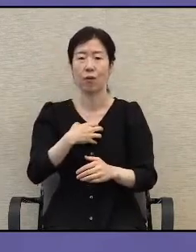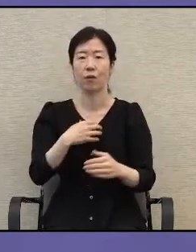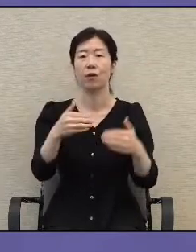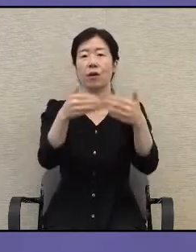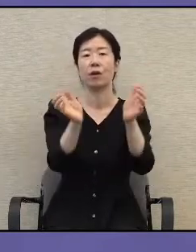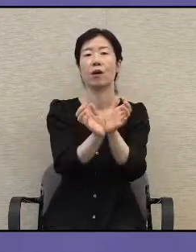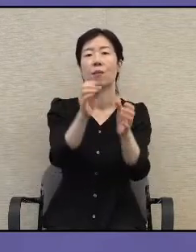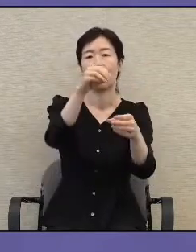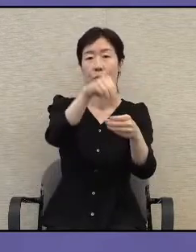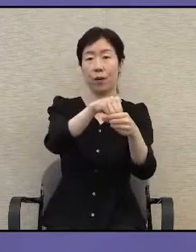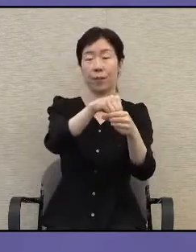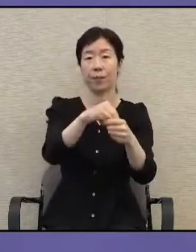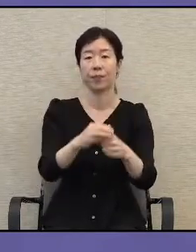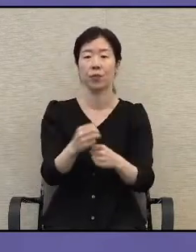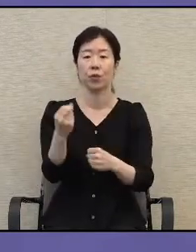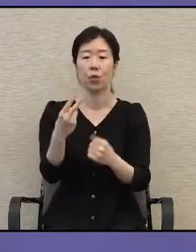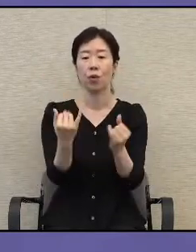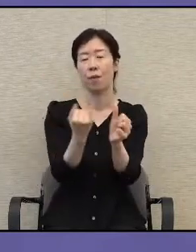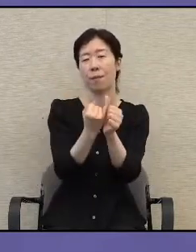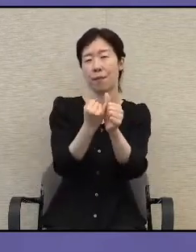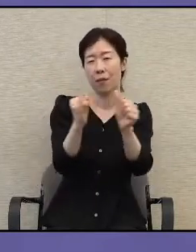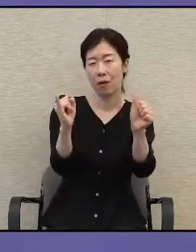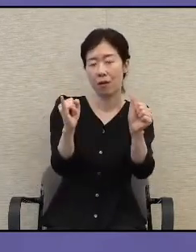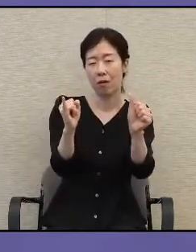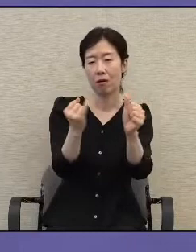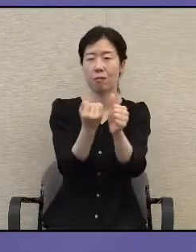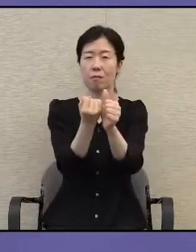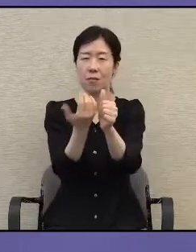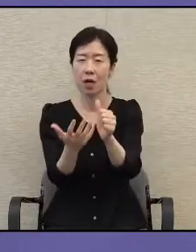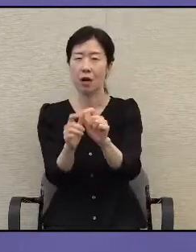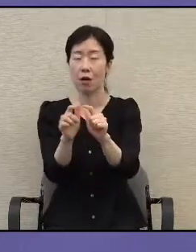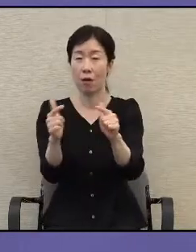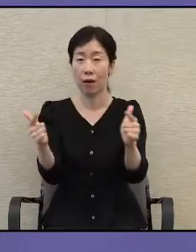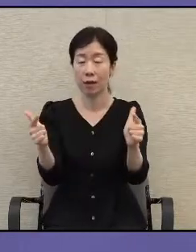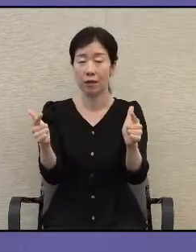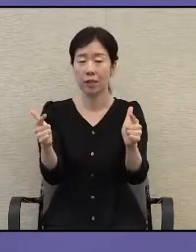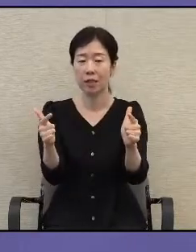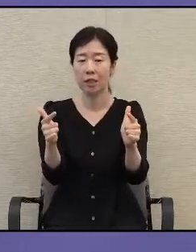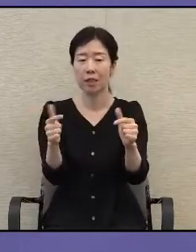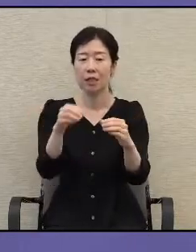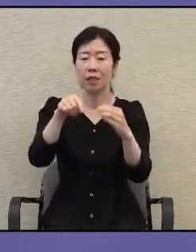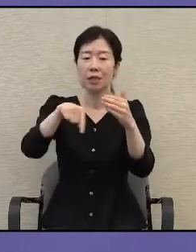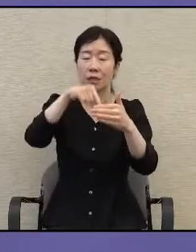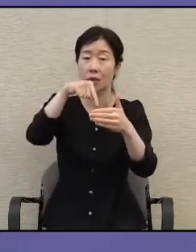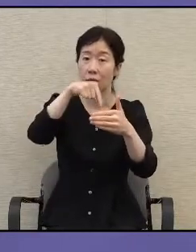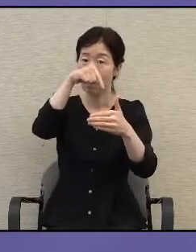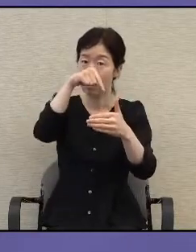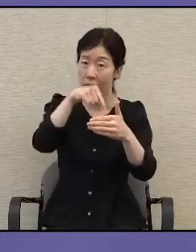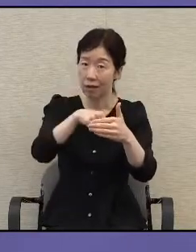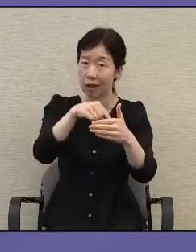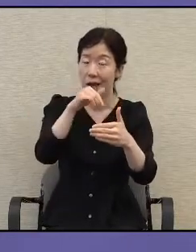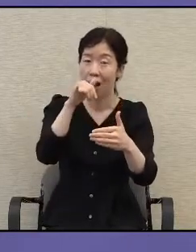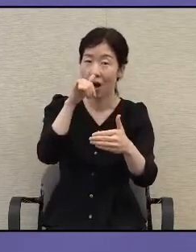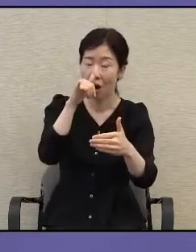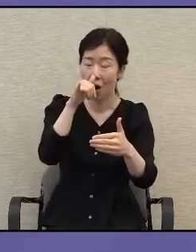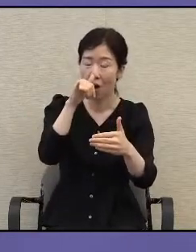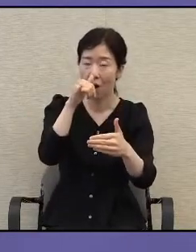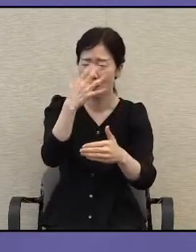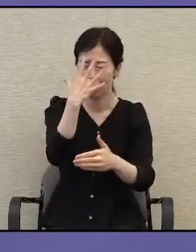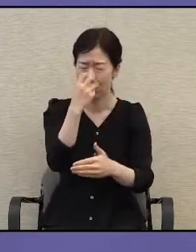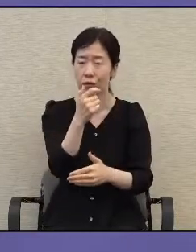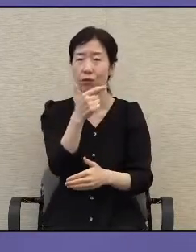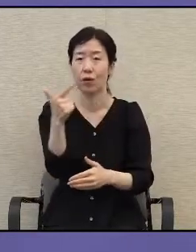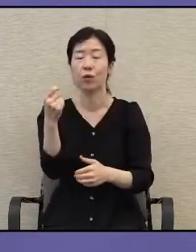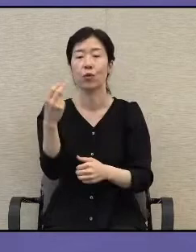그리고 결혼 상태에서는 별거, 사별, 이혼 상태에 있는 분들이 훨씬 우울 위험군 비율에 속했고요. 가구 형태에